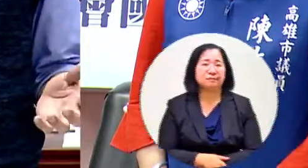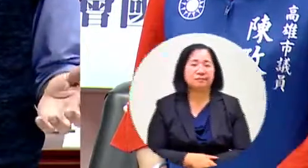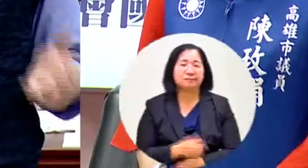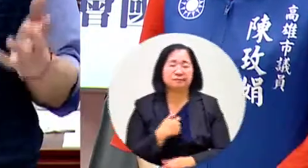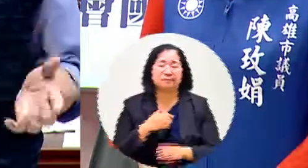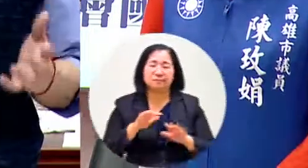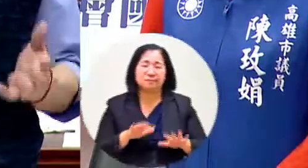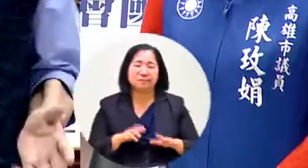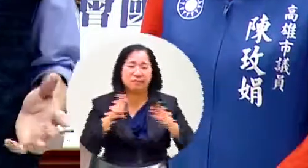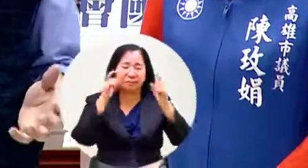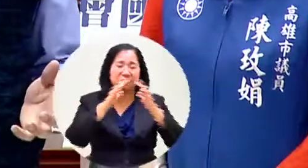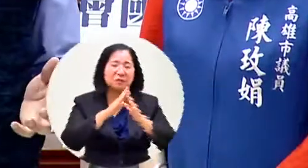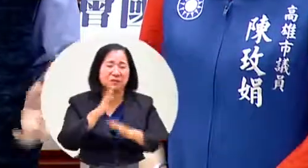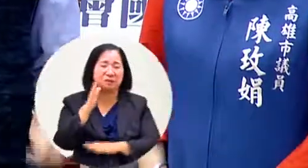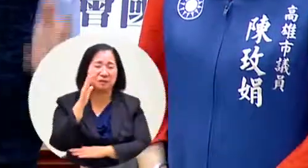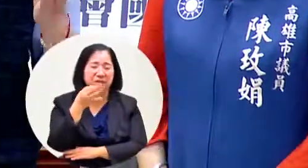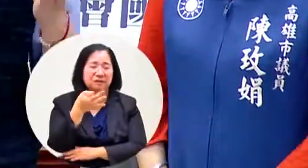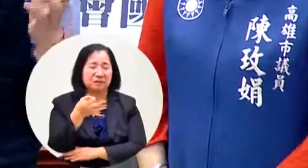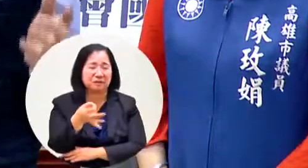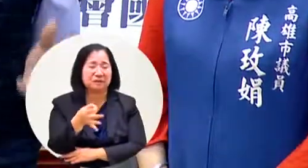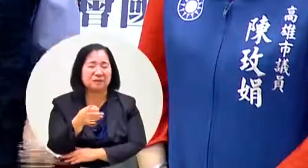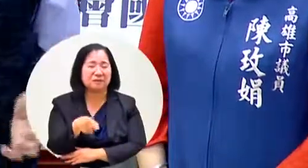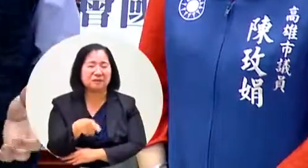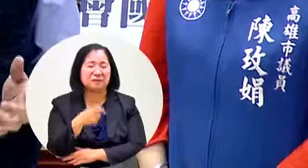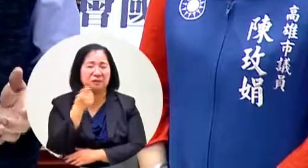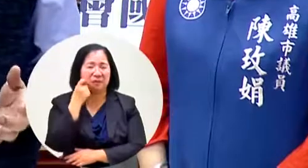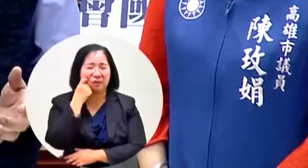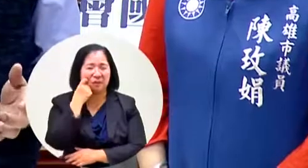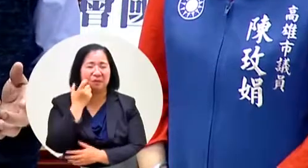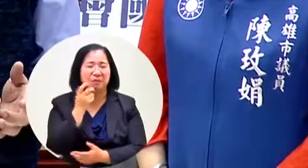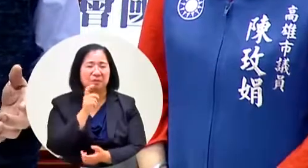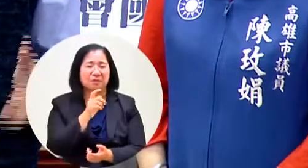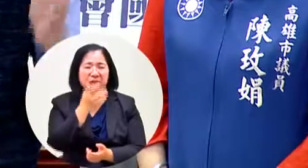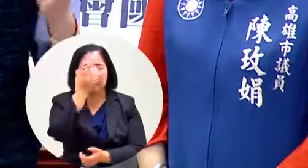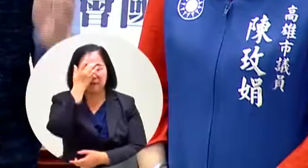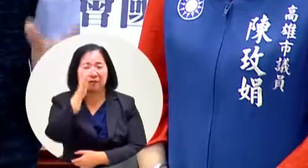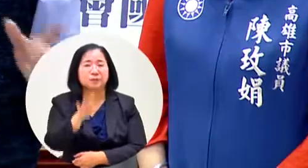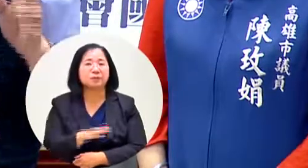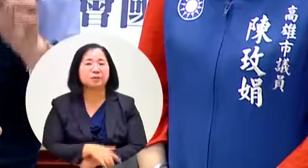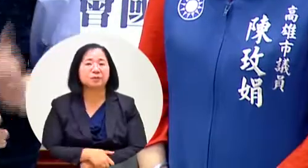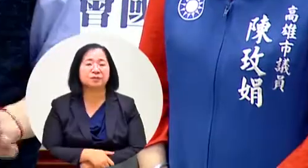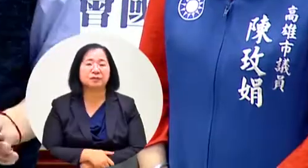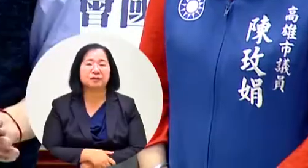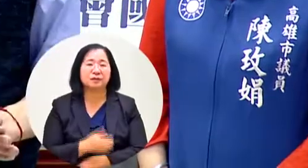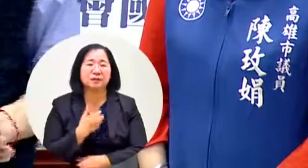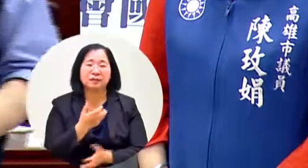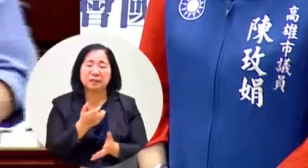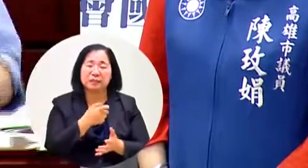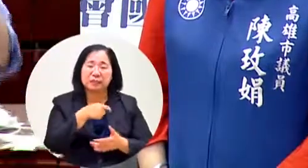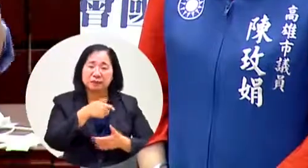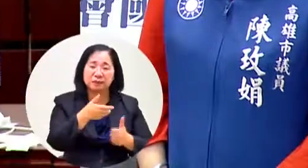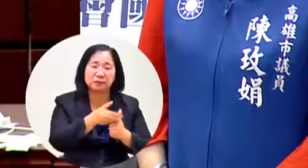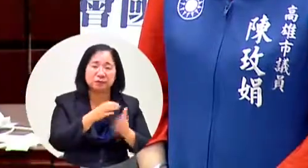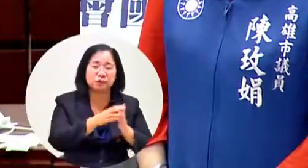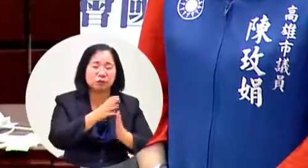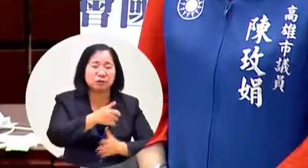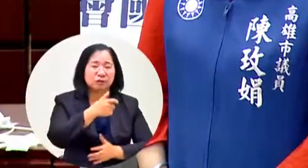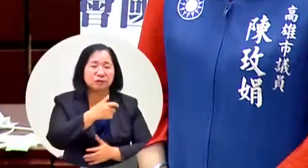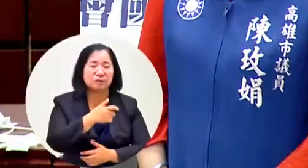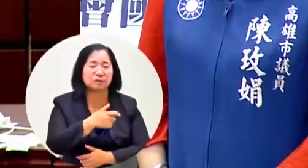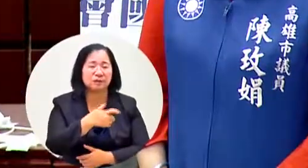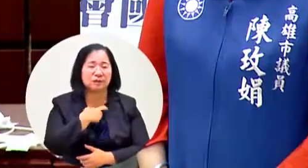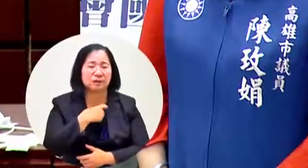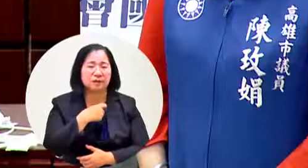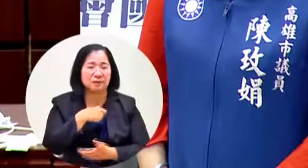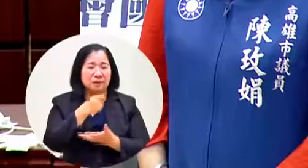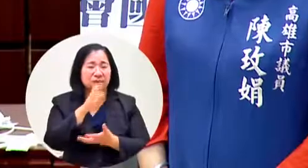又不同酬啊，这样的不平等待遇是不对的。所以我要在这边拜托市长，你能不能再跟我们这些幼保人